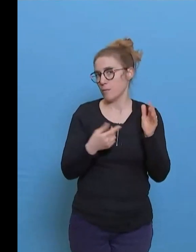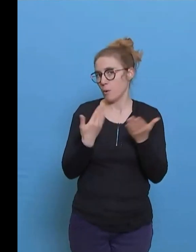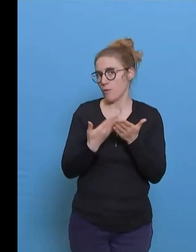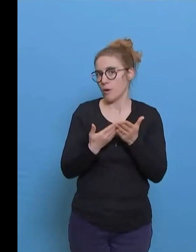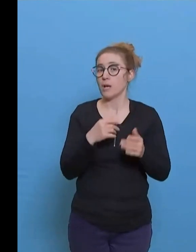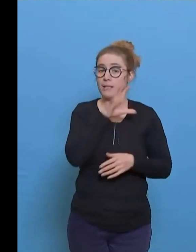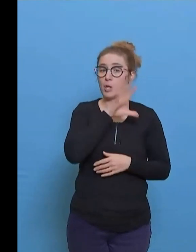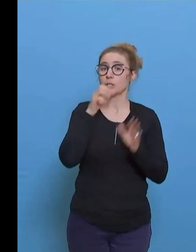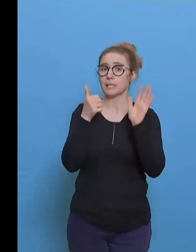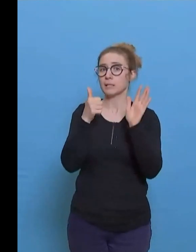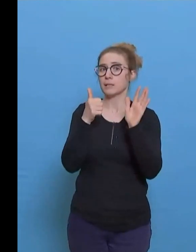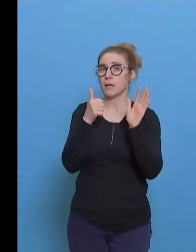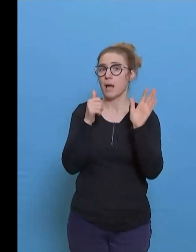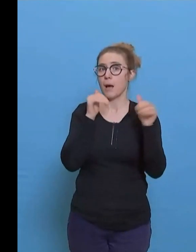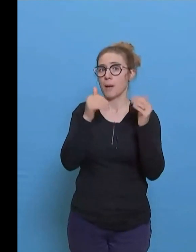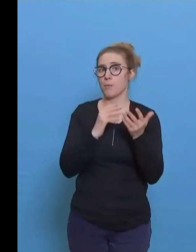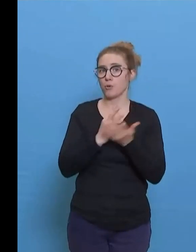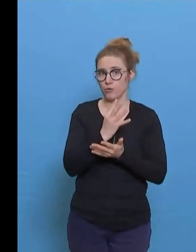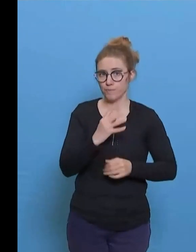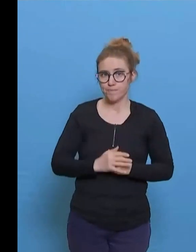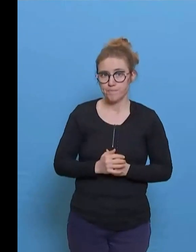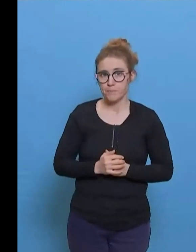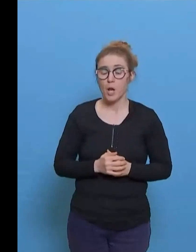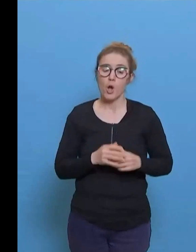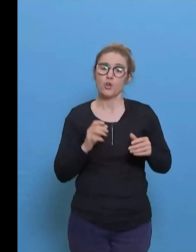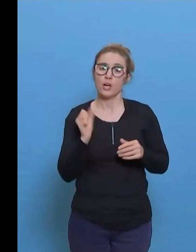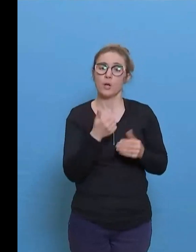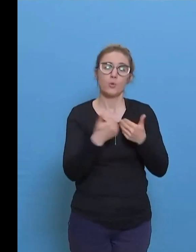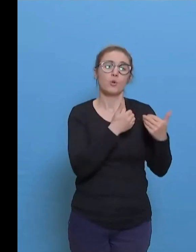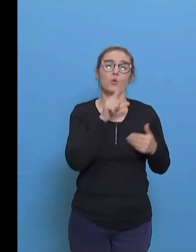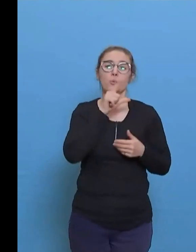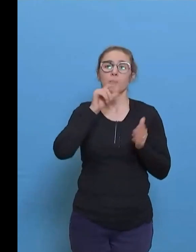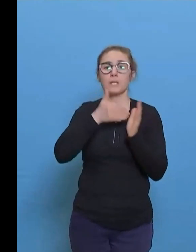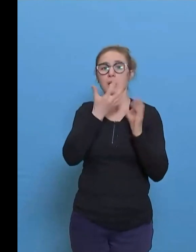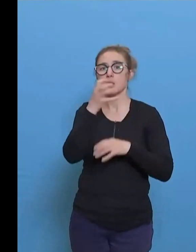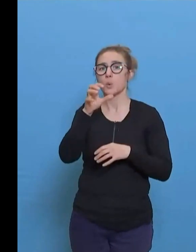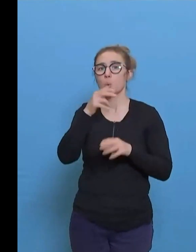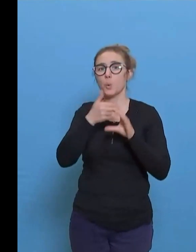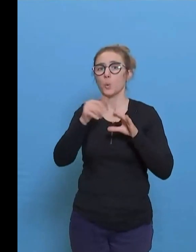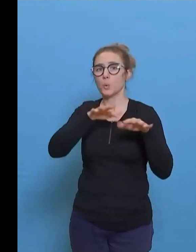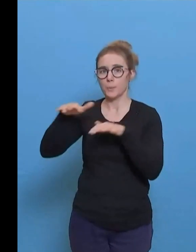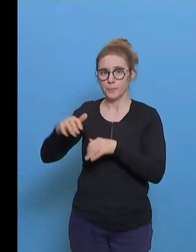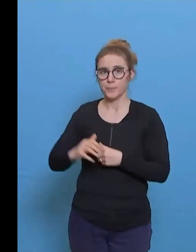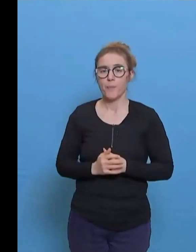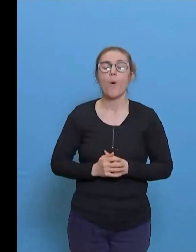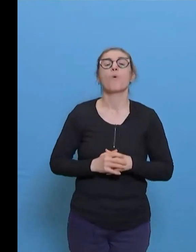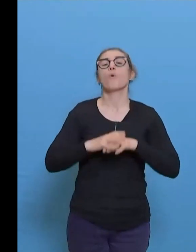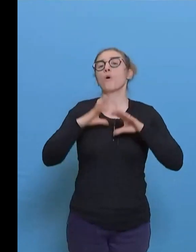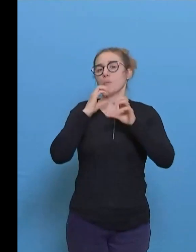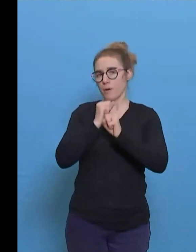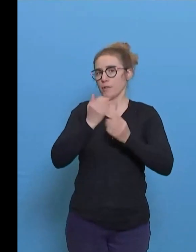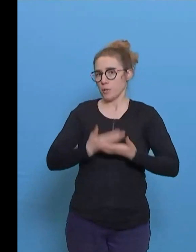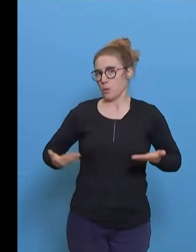a 56 et une aide moyenne à 2 500 €. Donc voilà où nous en sommes. Nous